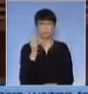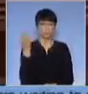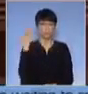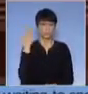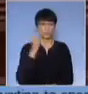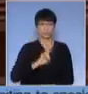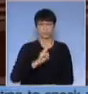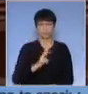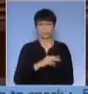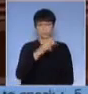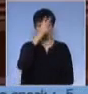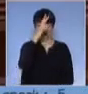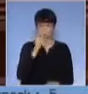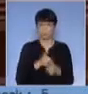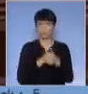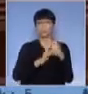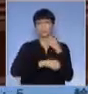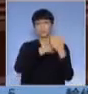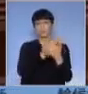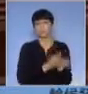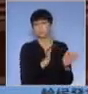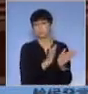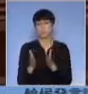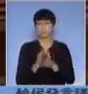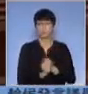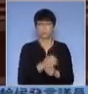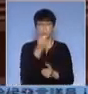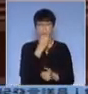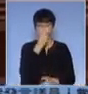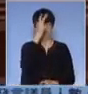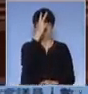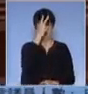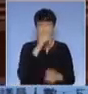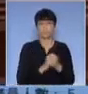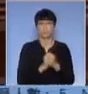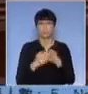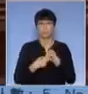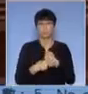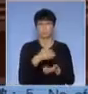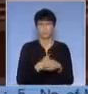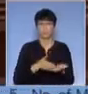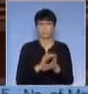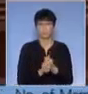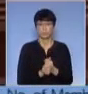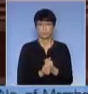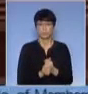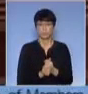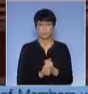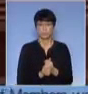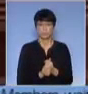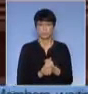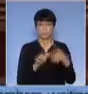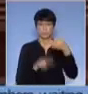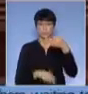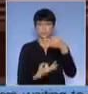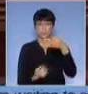部門是會依法處理。特區政府問題的第二部分，特區政府在今年3月